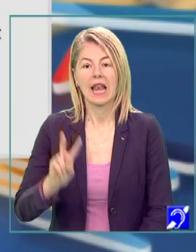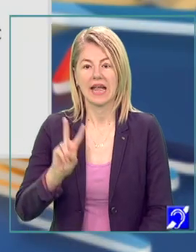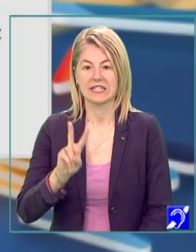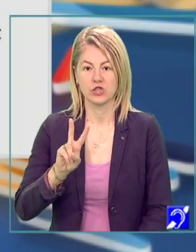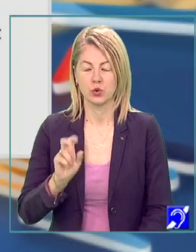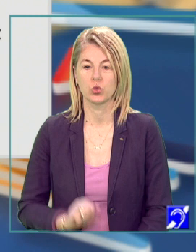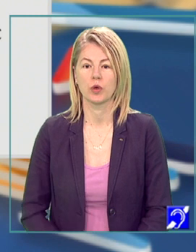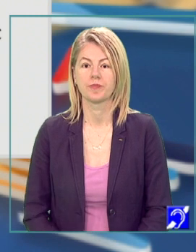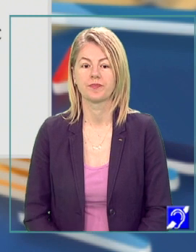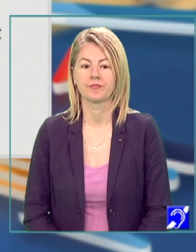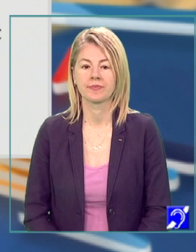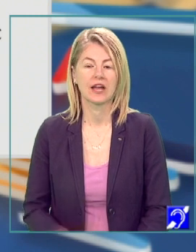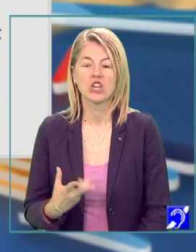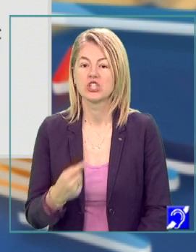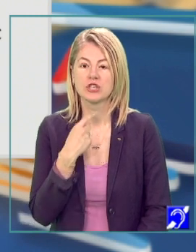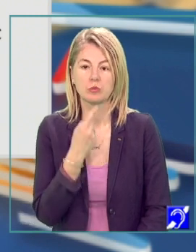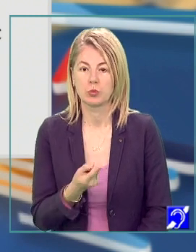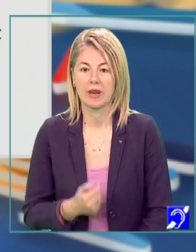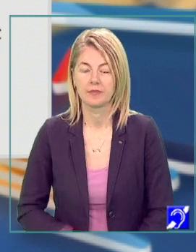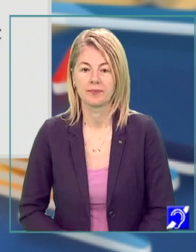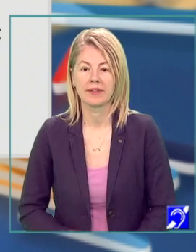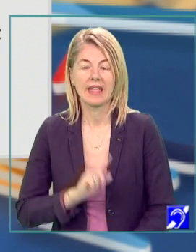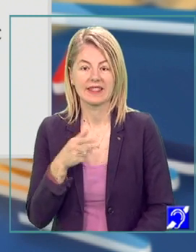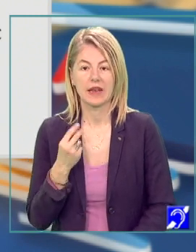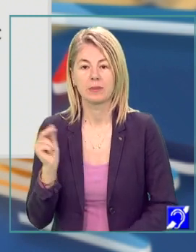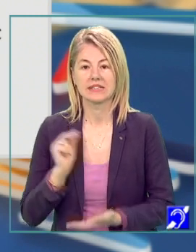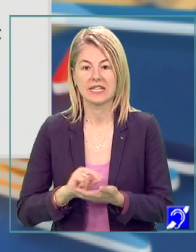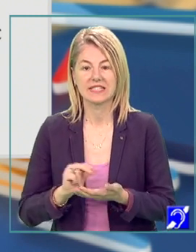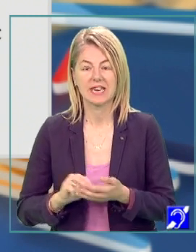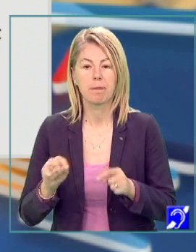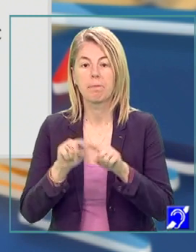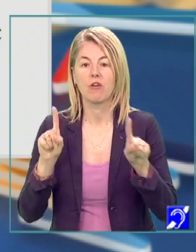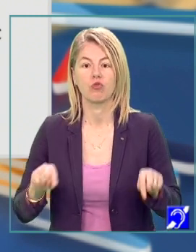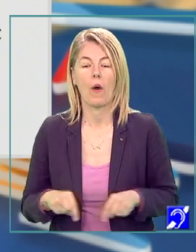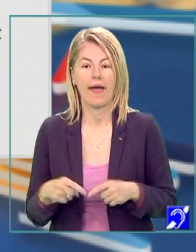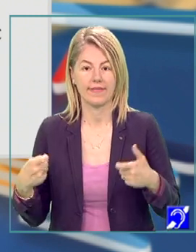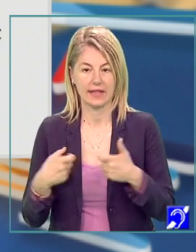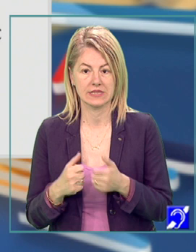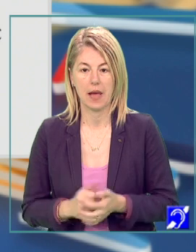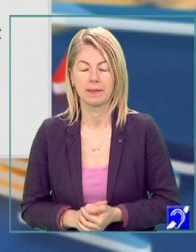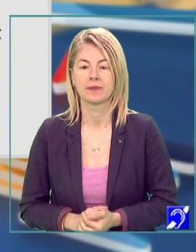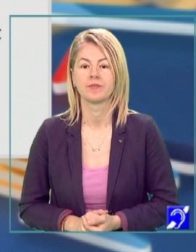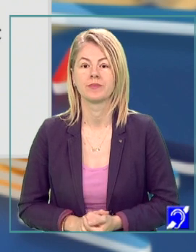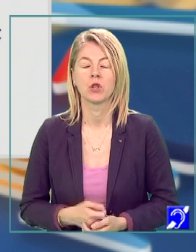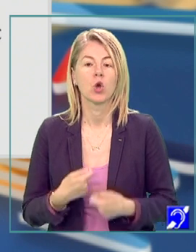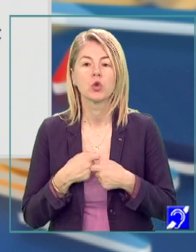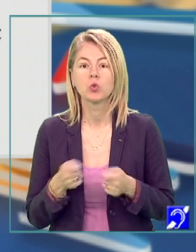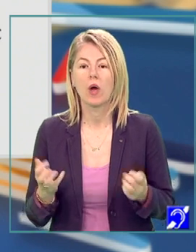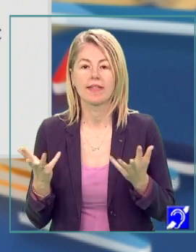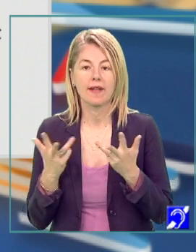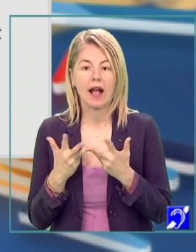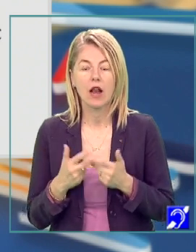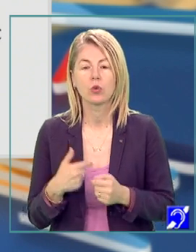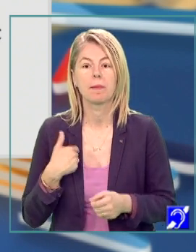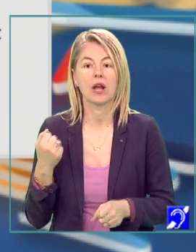exercițiul 2. La exercițiul 2 trebuie să scriem pe foaia de hârtie toate